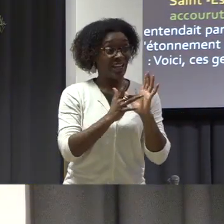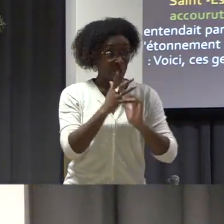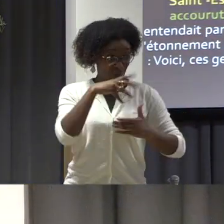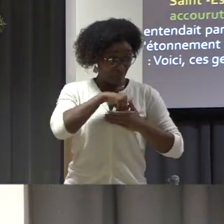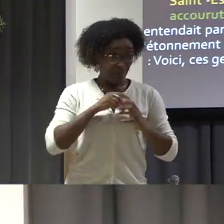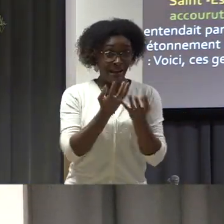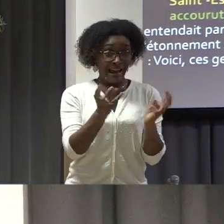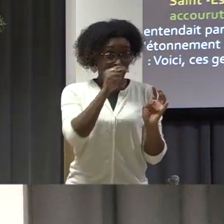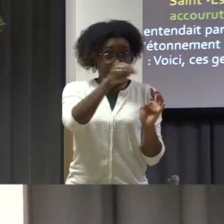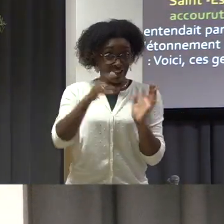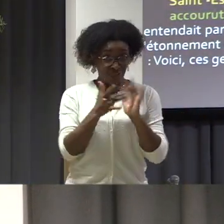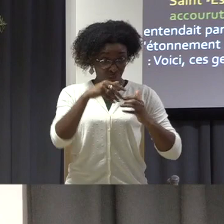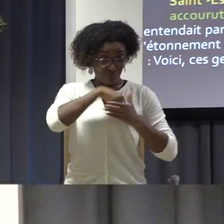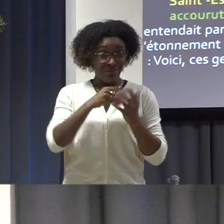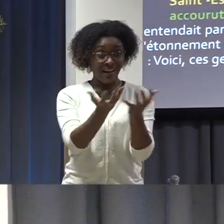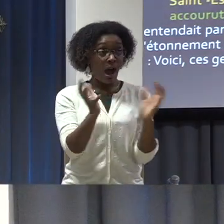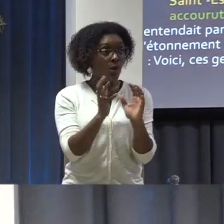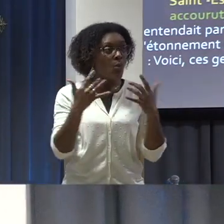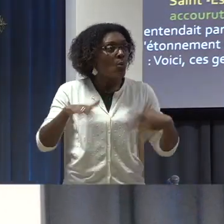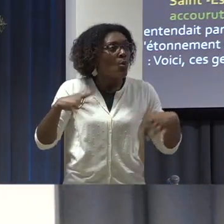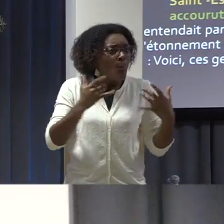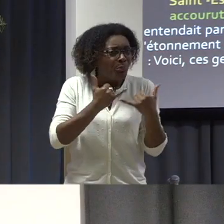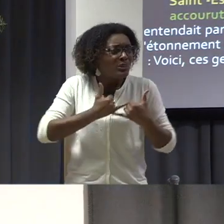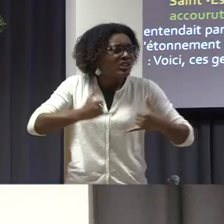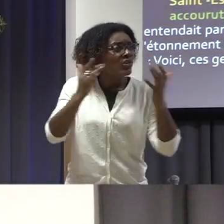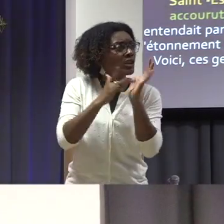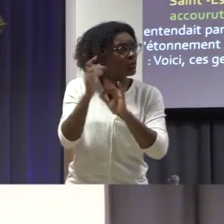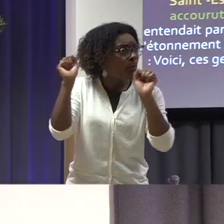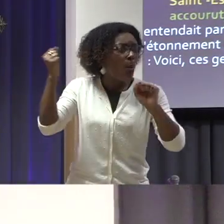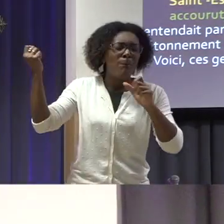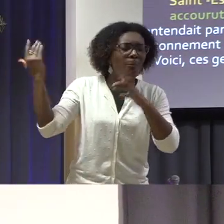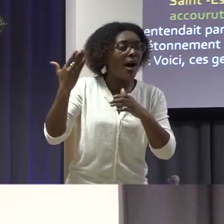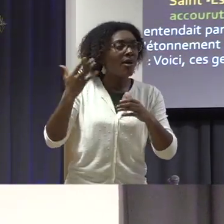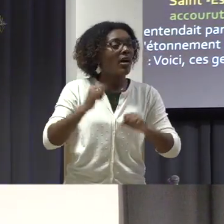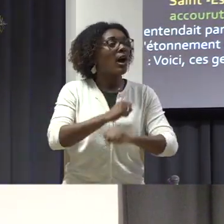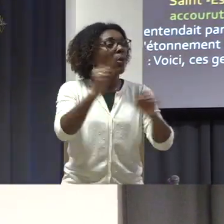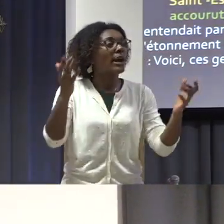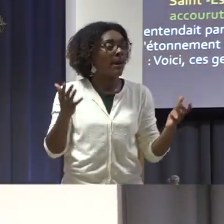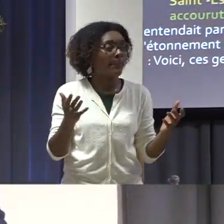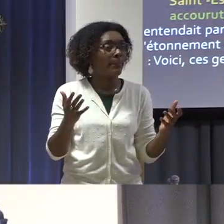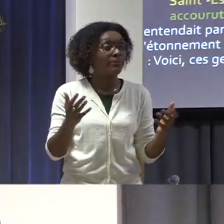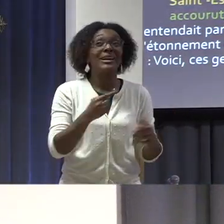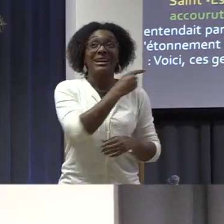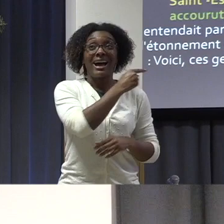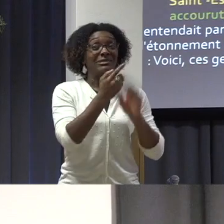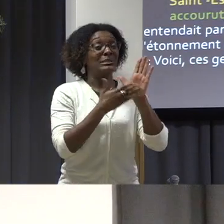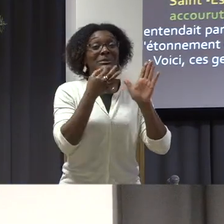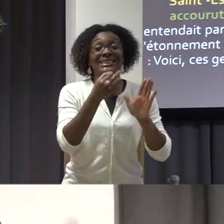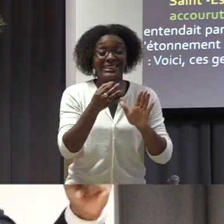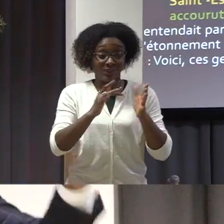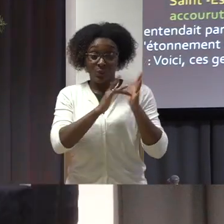endroit ils étaient tous ensemble dans le temps et dans le même lieu